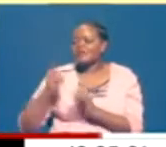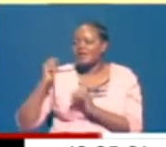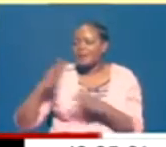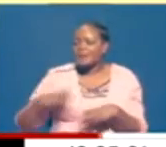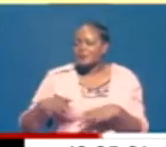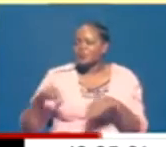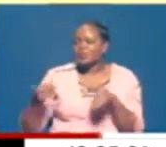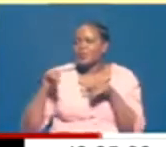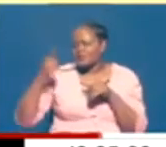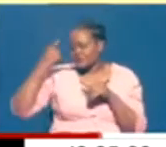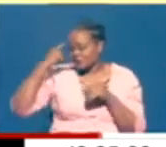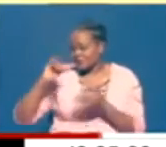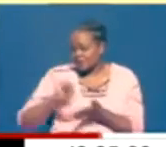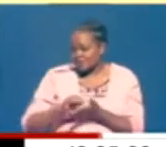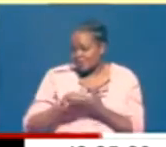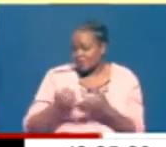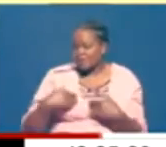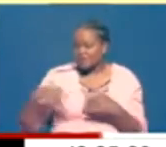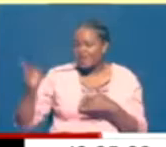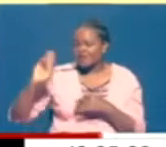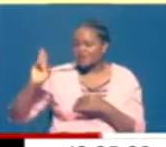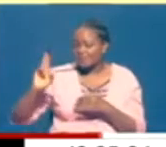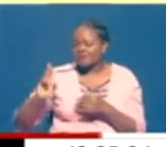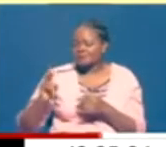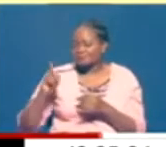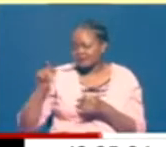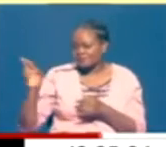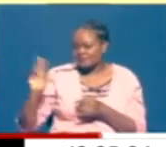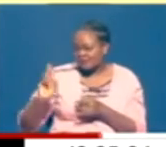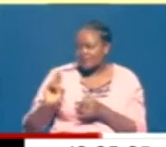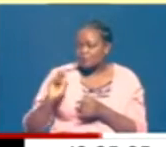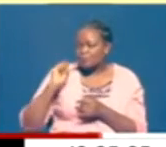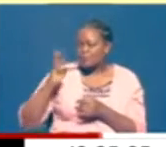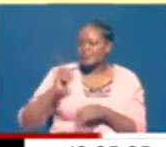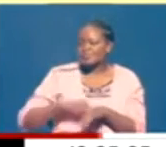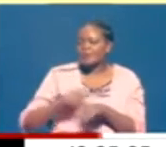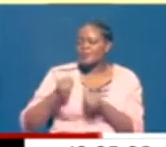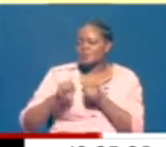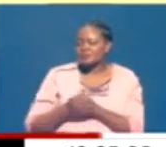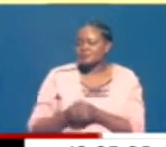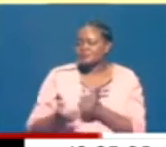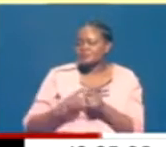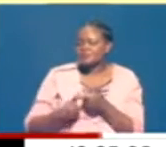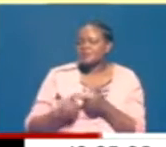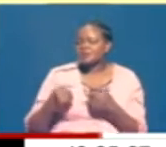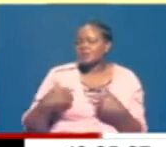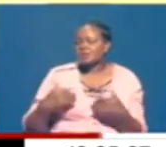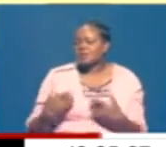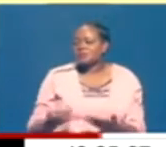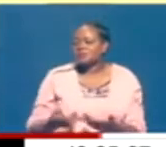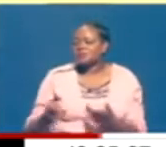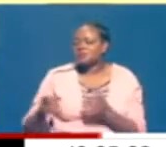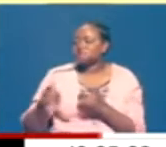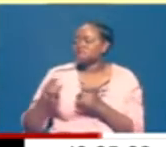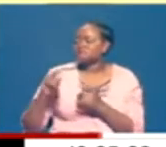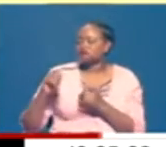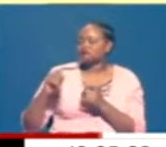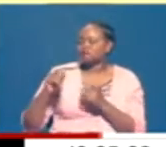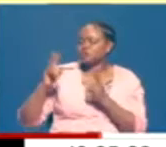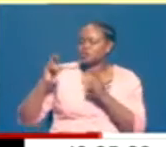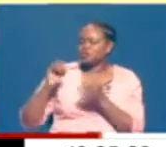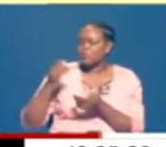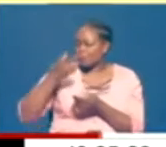akingoja, kwamba kutakuwa na referendum na hiyo referendum itakuwa wakati gani. Alafu pia kulikuwa na ile swala, kwa sababu tunakumbuka